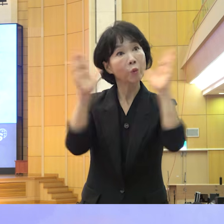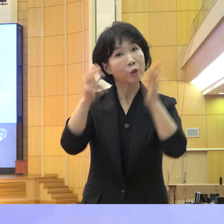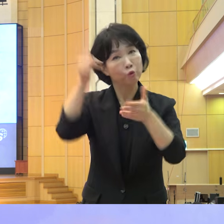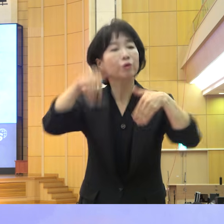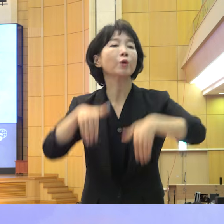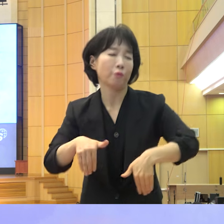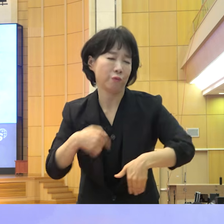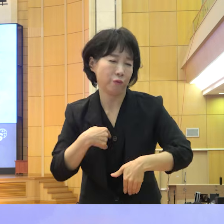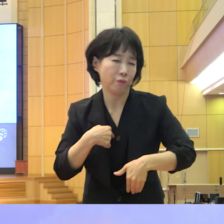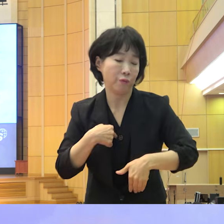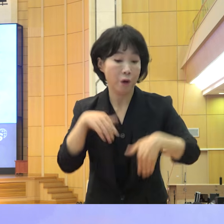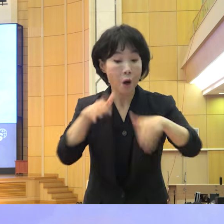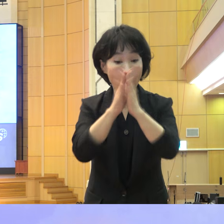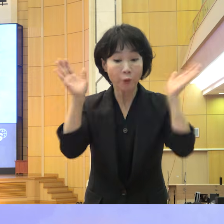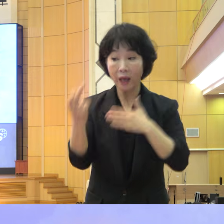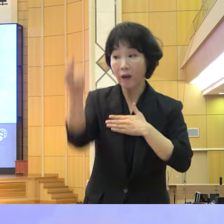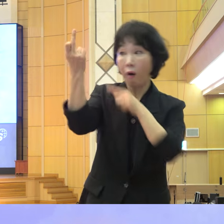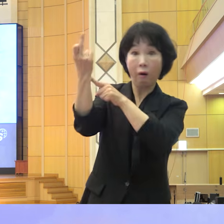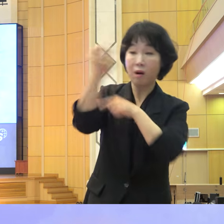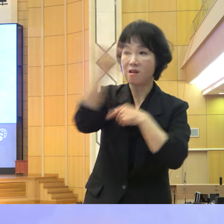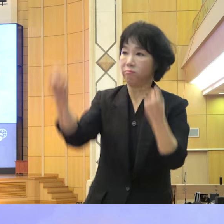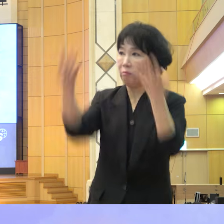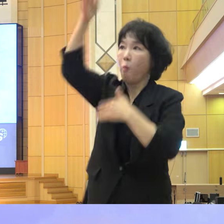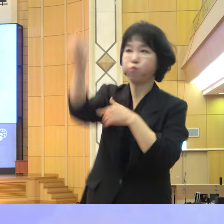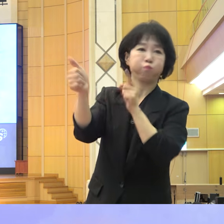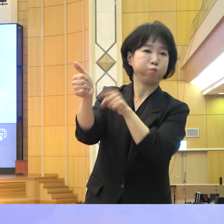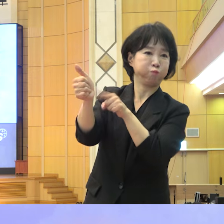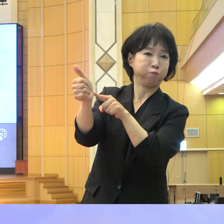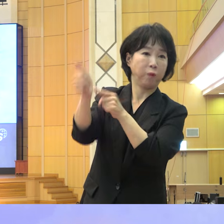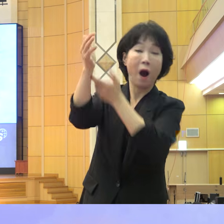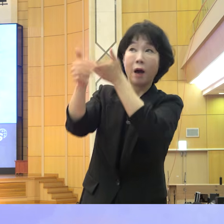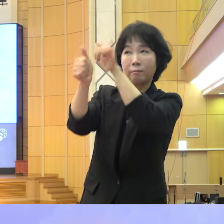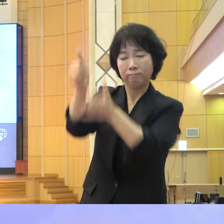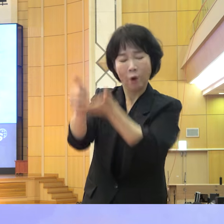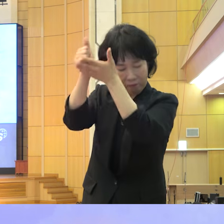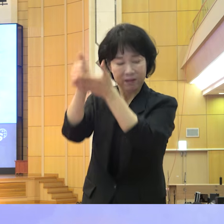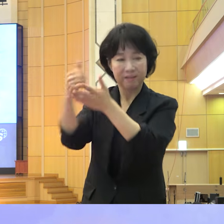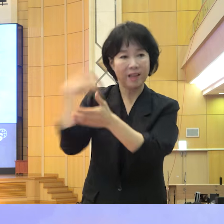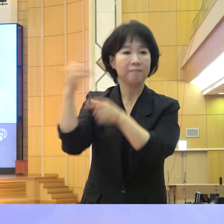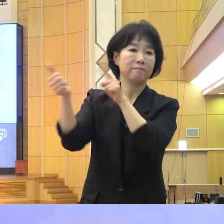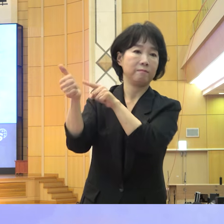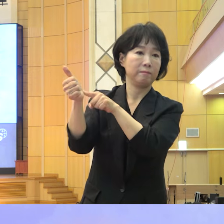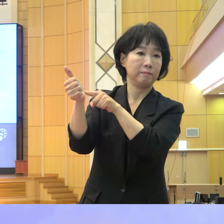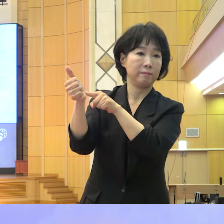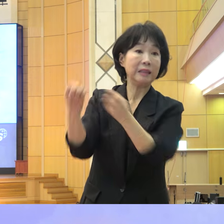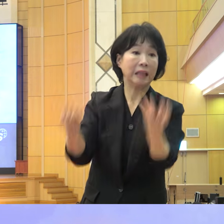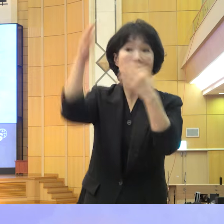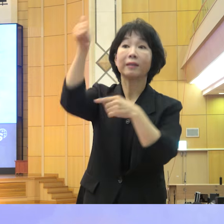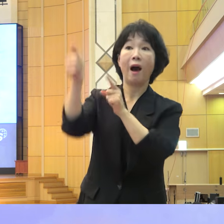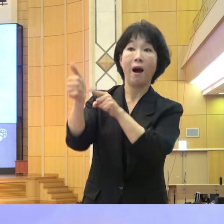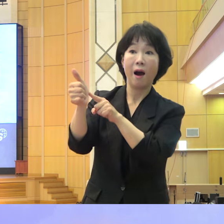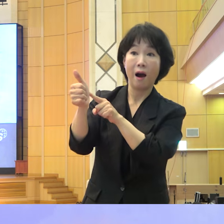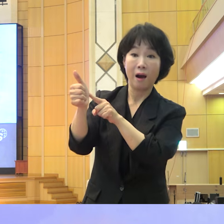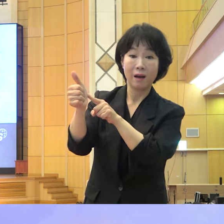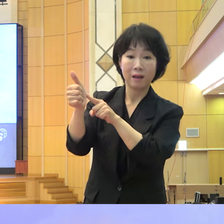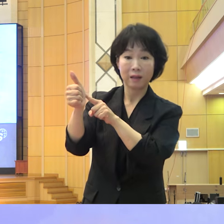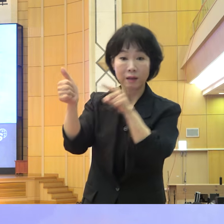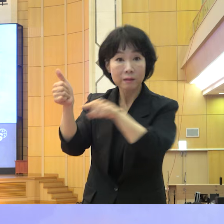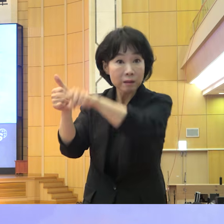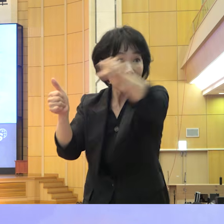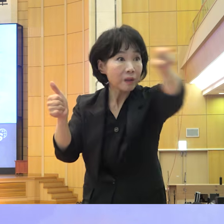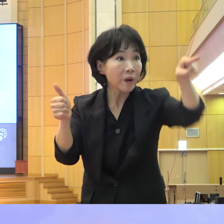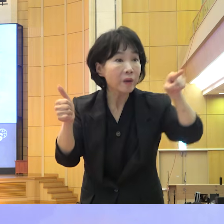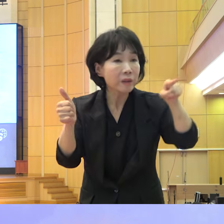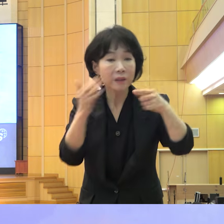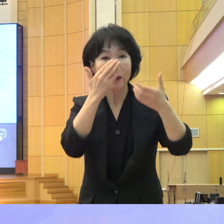선지자로 아론은 대제사장으로 하나님을 섬기는 분들입니다. 아론이 그들의